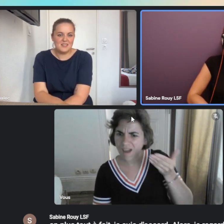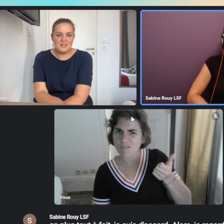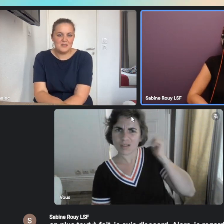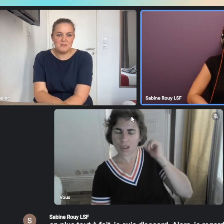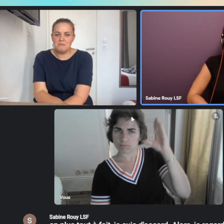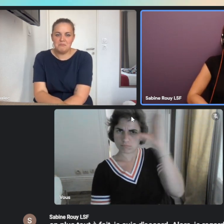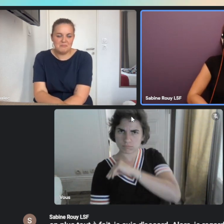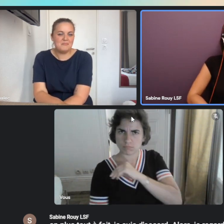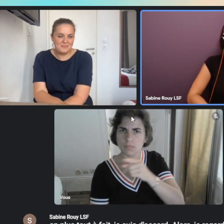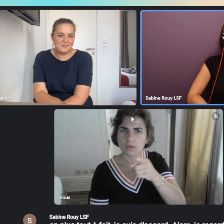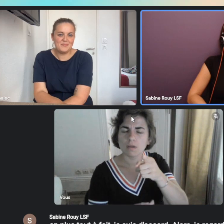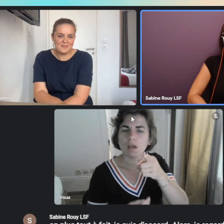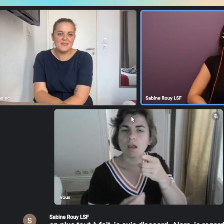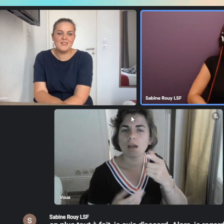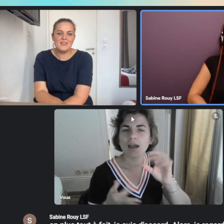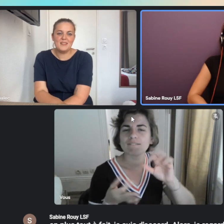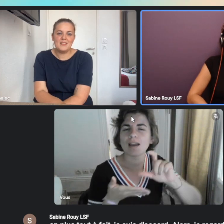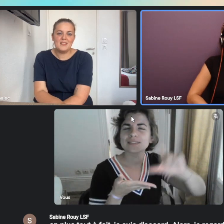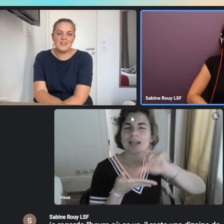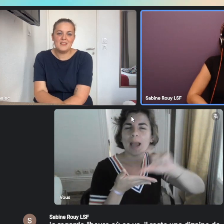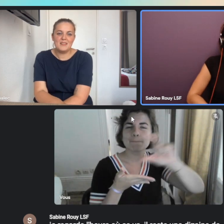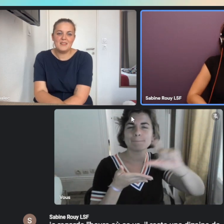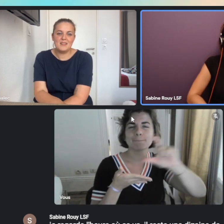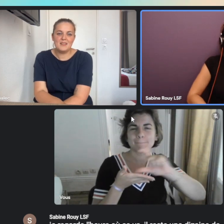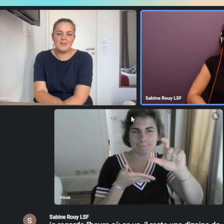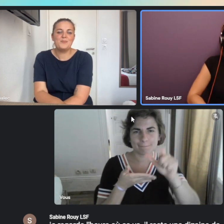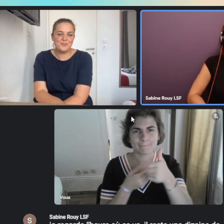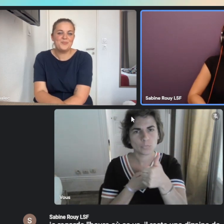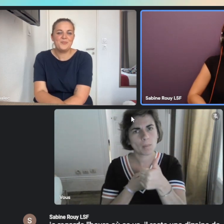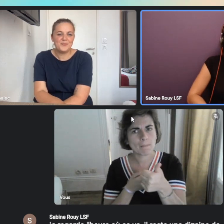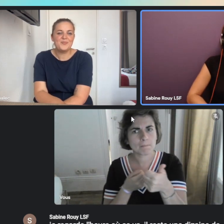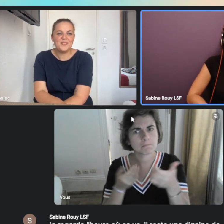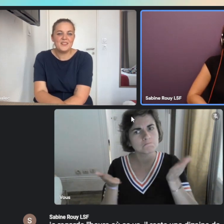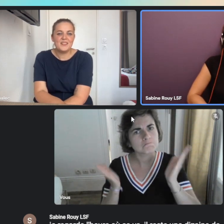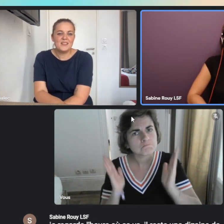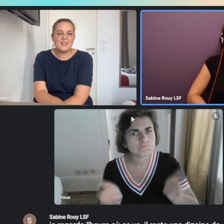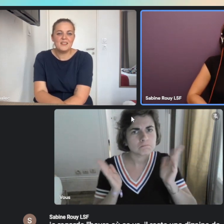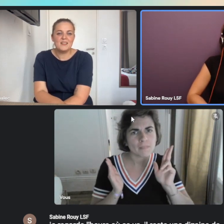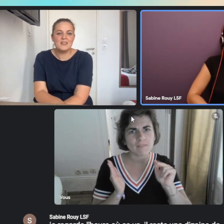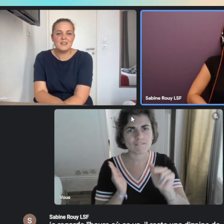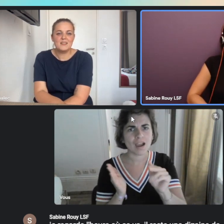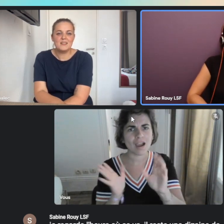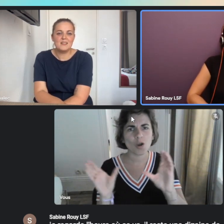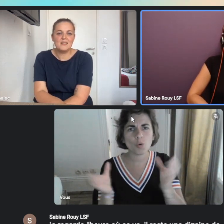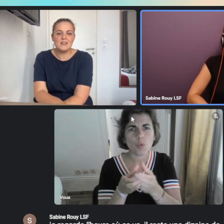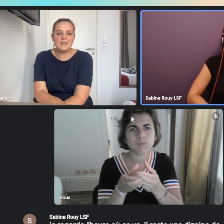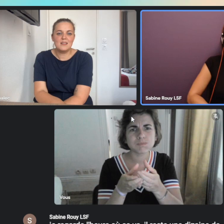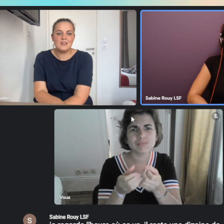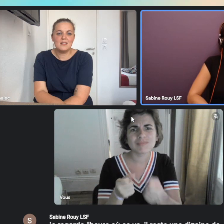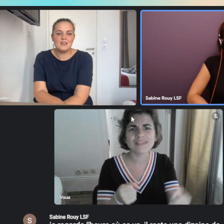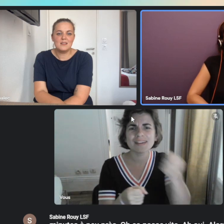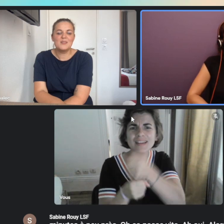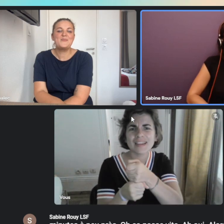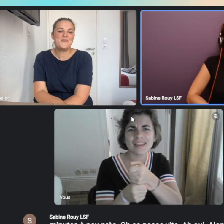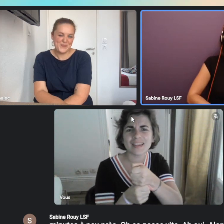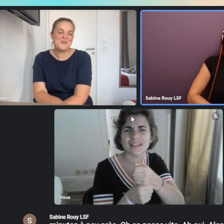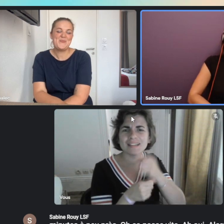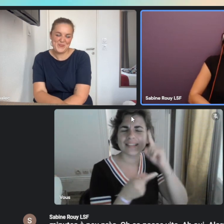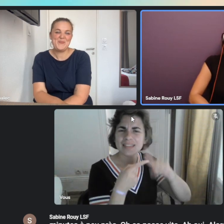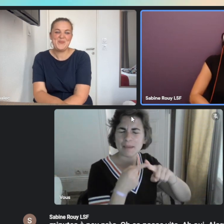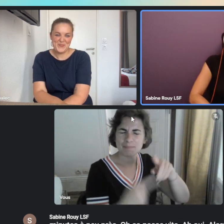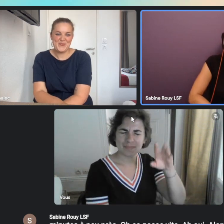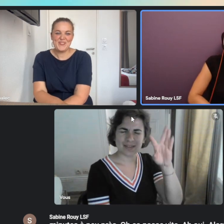semble. Ou avant-hier, je sais plus. Donc justement sur Instagram, tu avais mis un message que tu